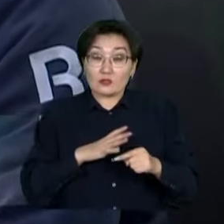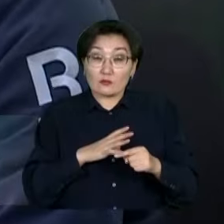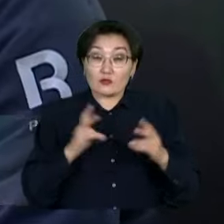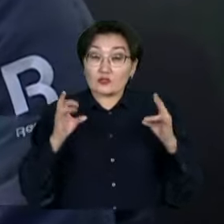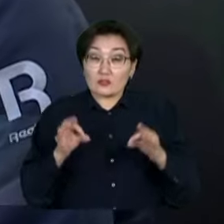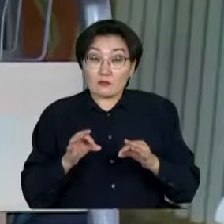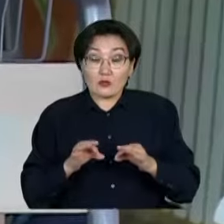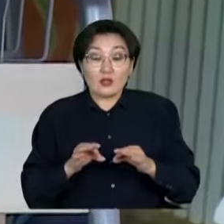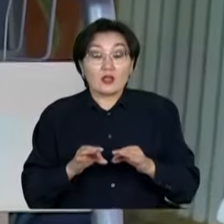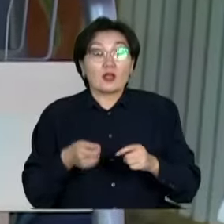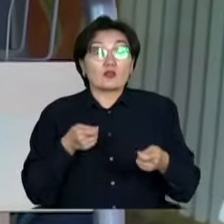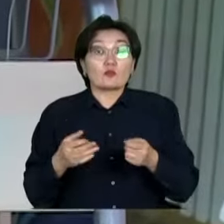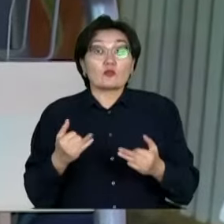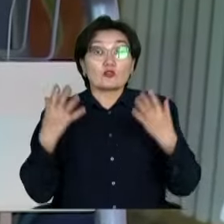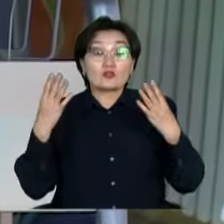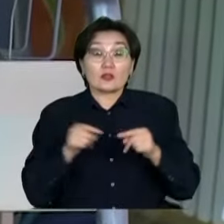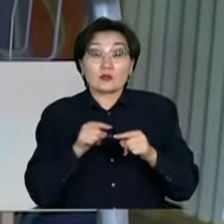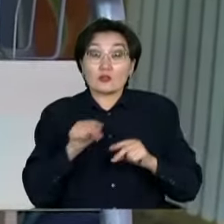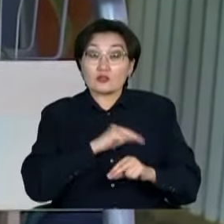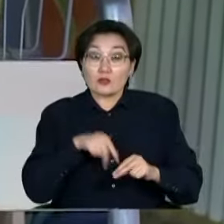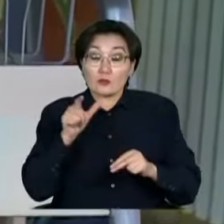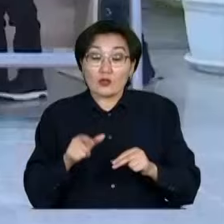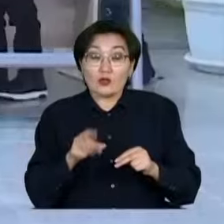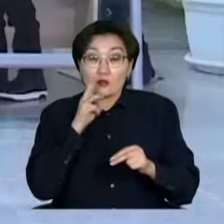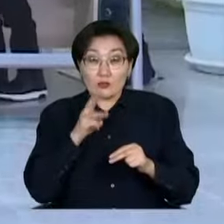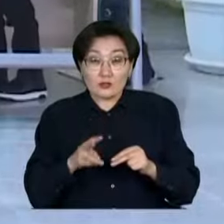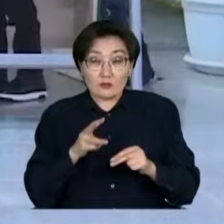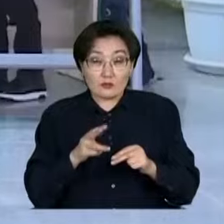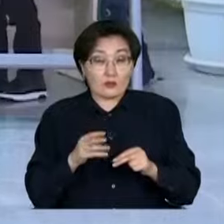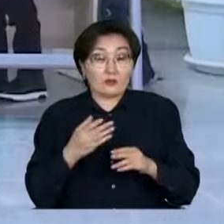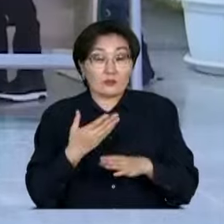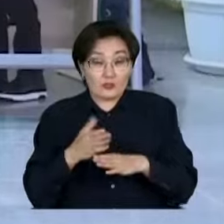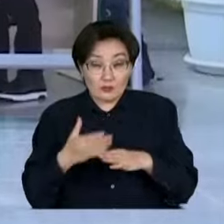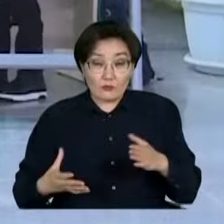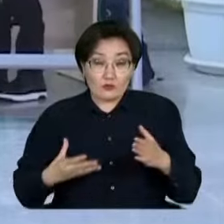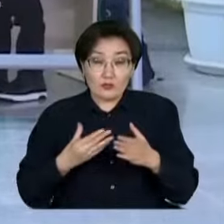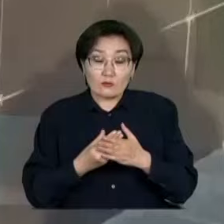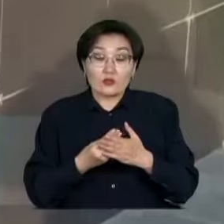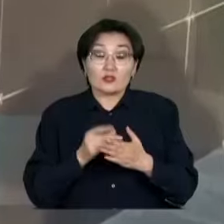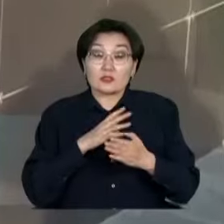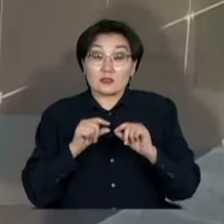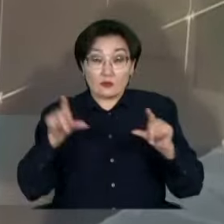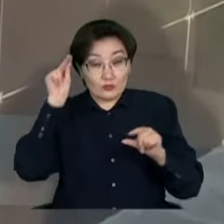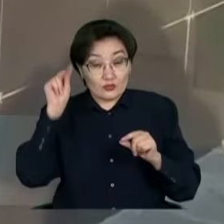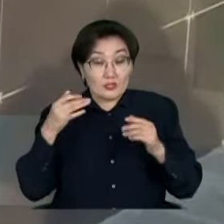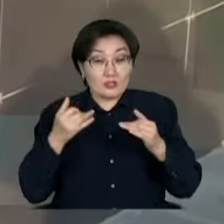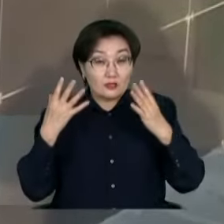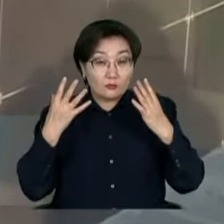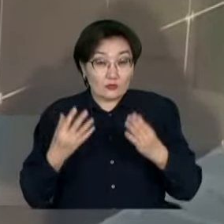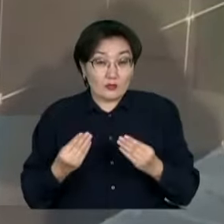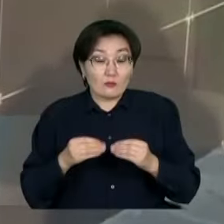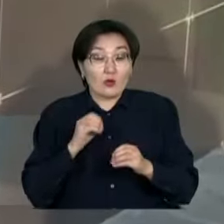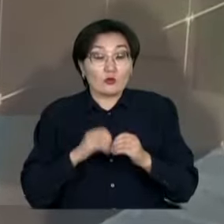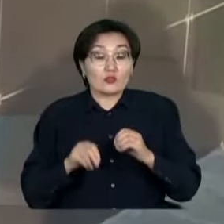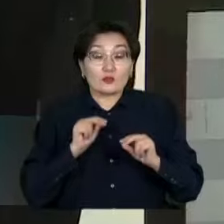Алайда басшылық күні бүгінге дейін қызметкерлерге айлықты амалдап төлеп келген. Оқу орнының иелері қазірдің өзінде 10